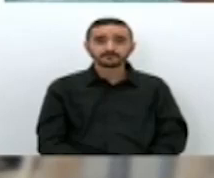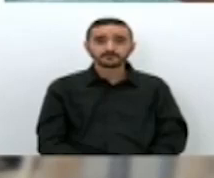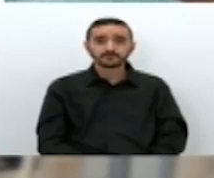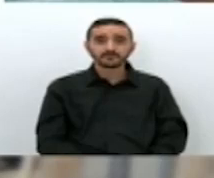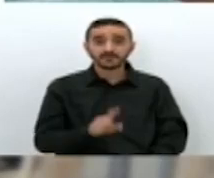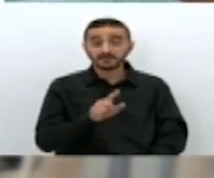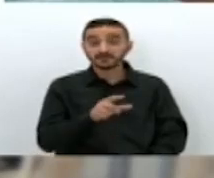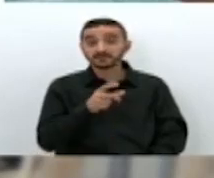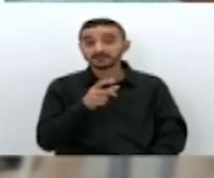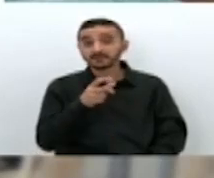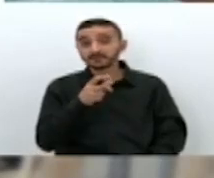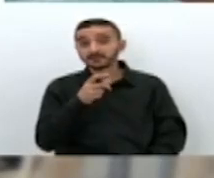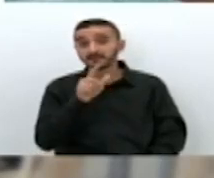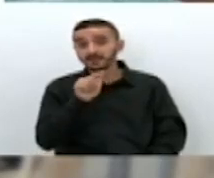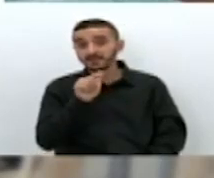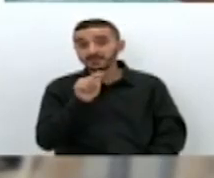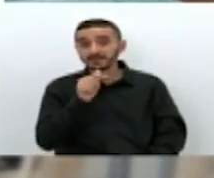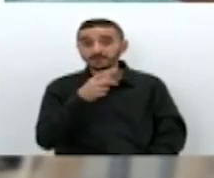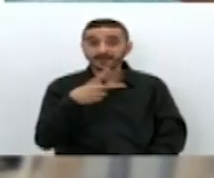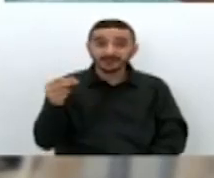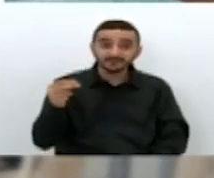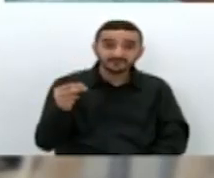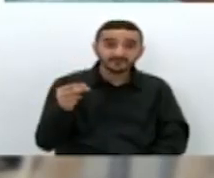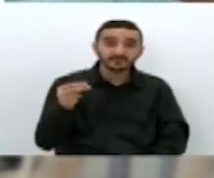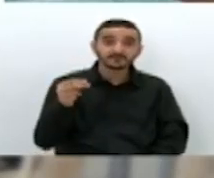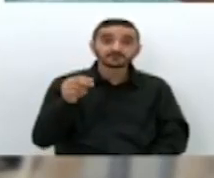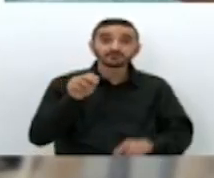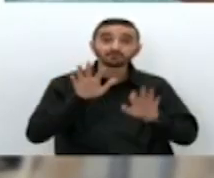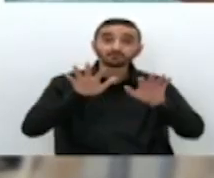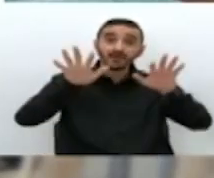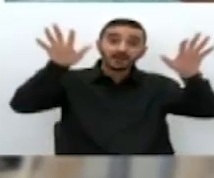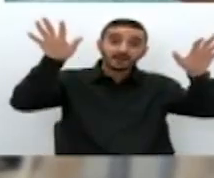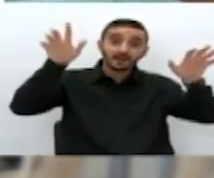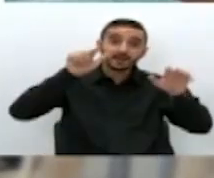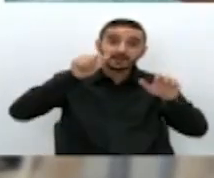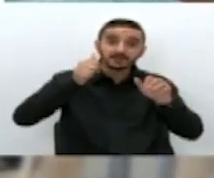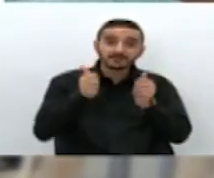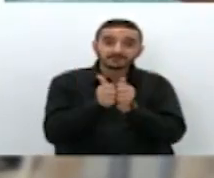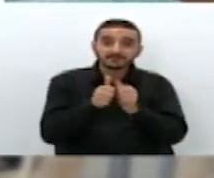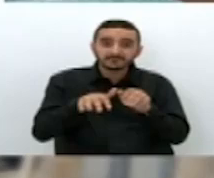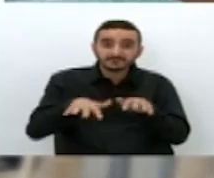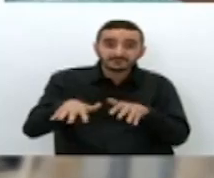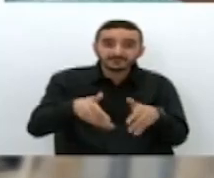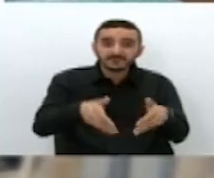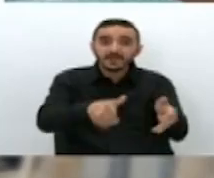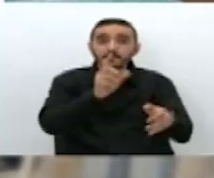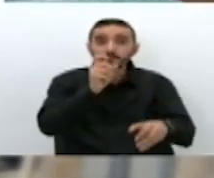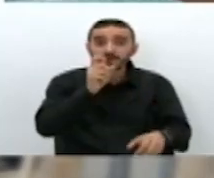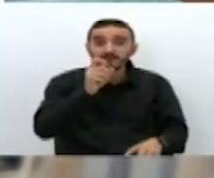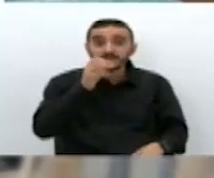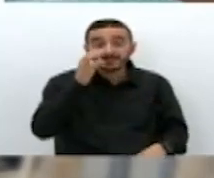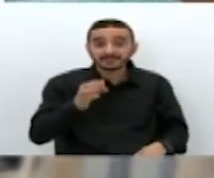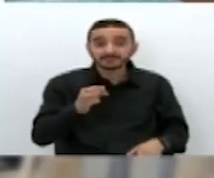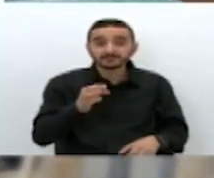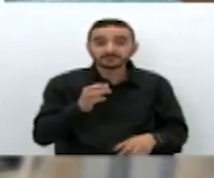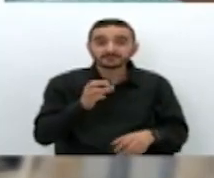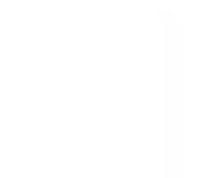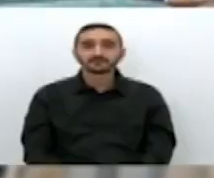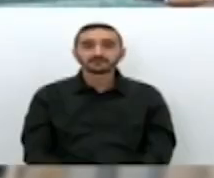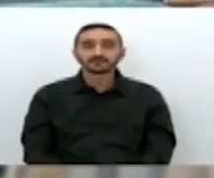سفوح الجبال لانهم على بقرب من مجاري المياه لابد من حمايه هذه المراكز